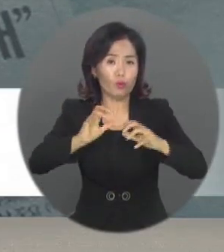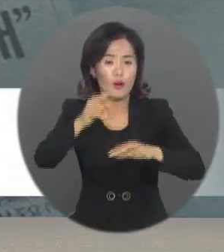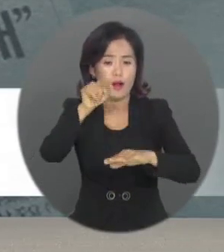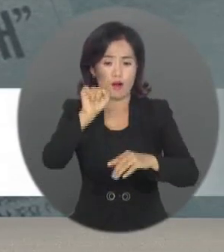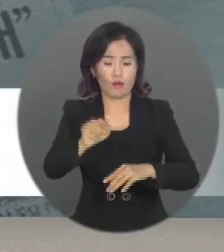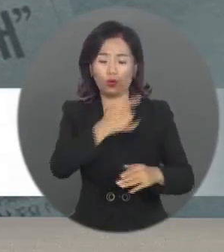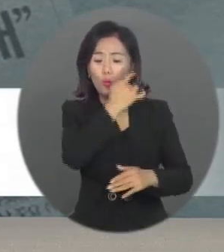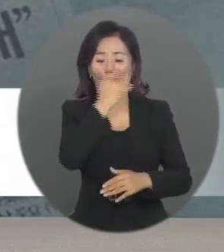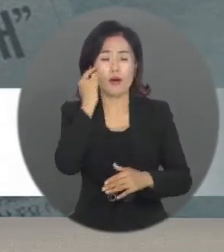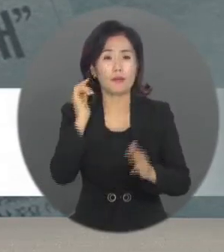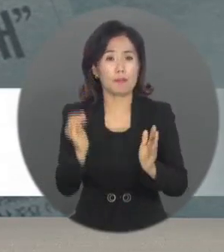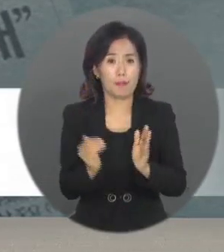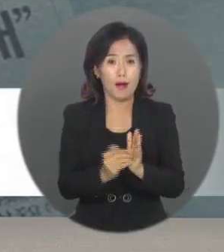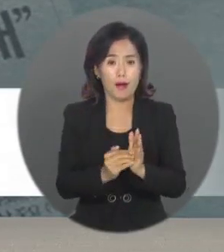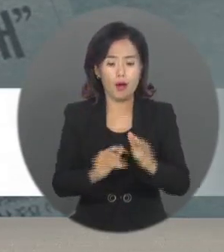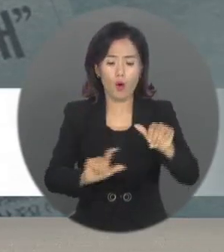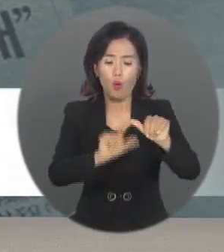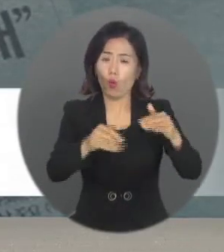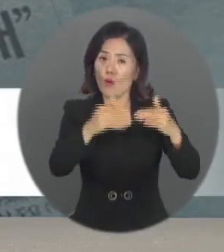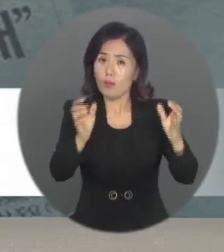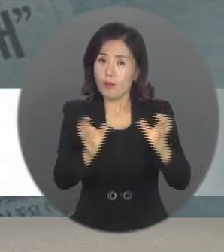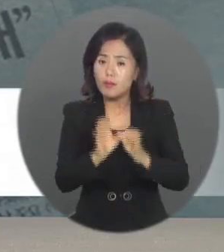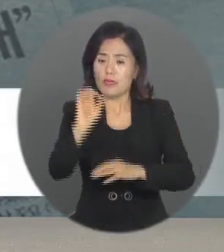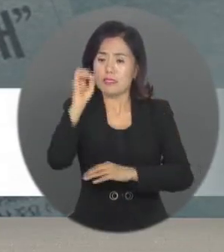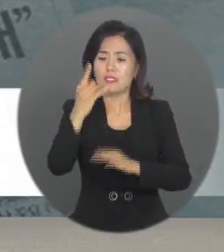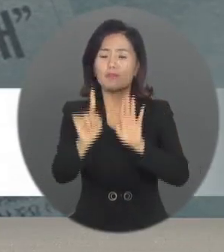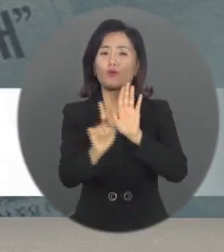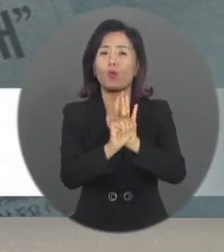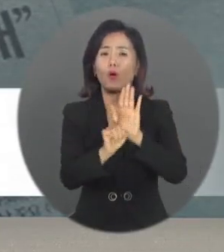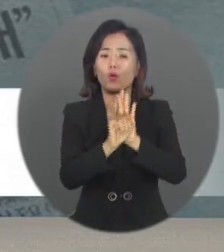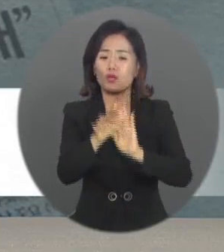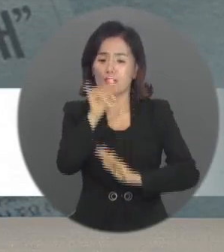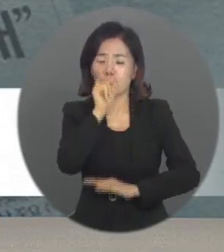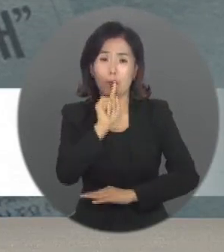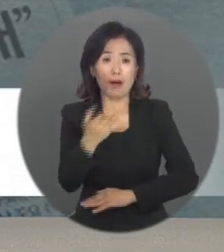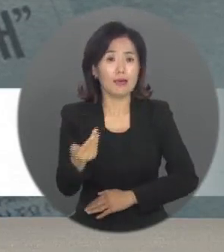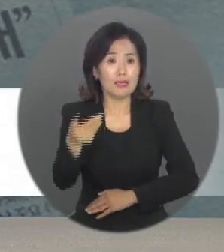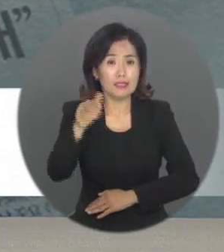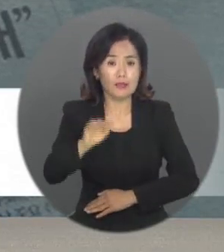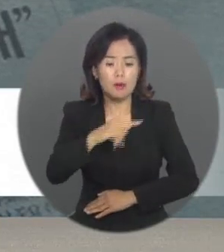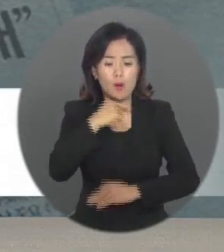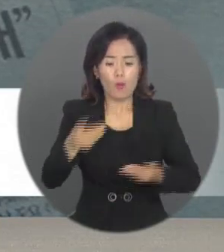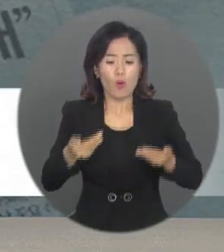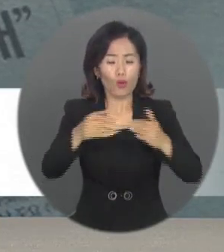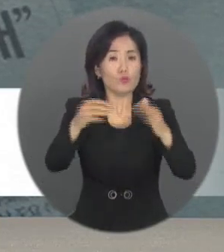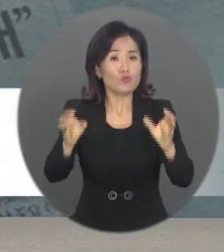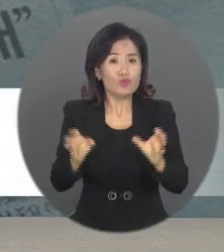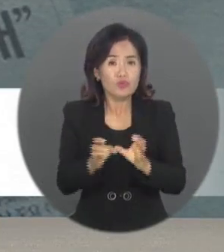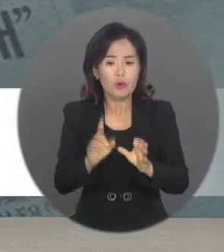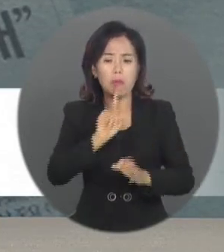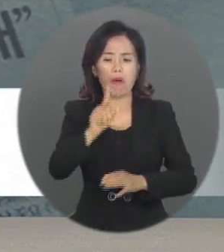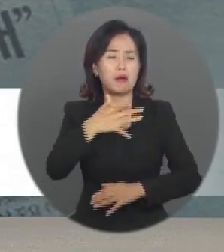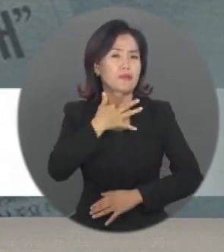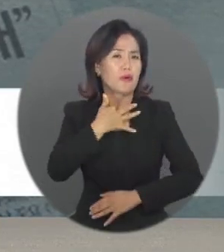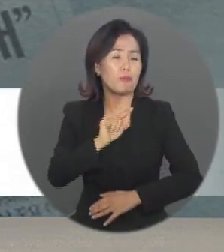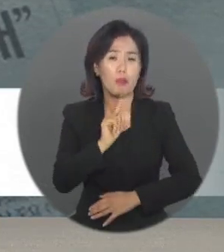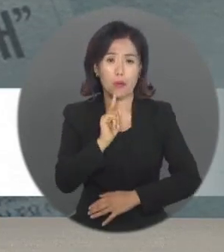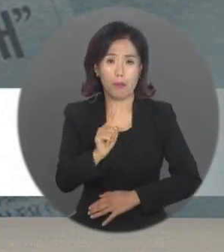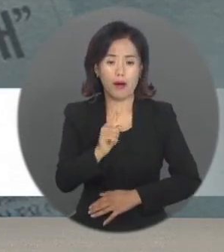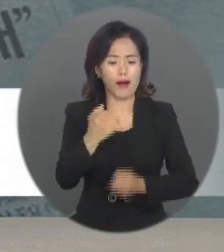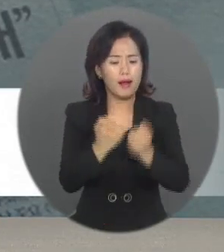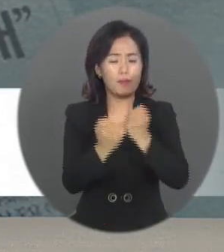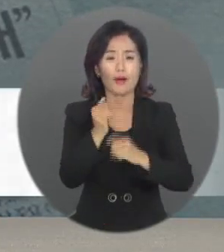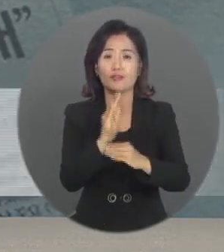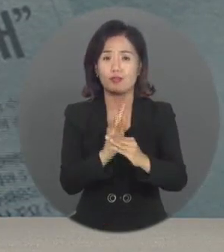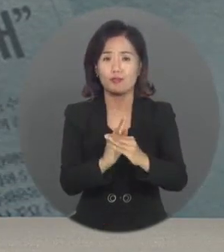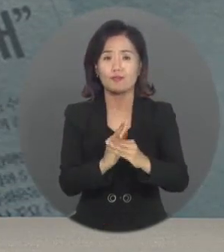것으로 확인됐습니다. 5월 단체는 신문 광고 논의가 있었다고 했지만 보훈부는 그런 말을 하지 않았다고